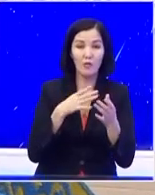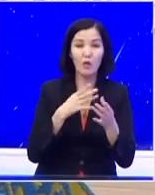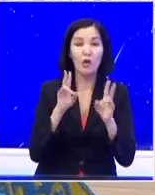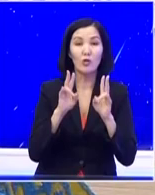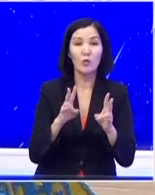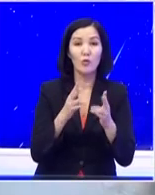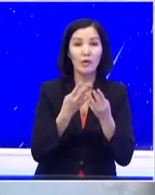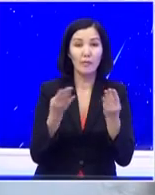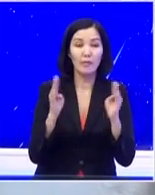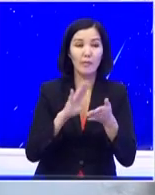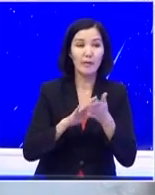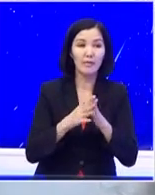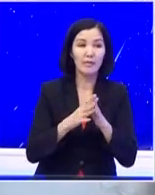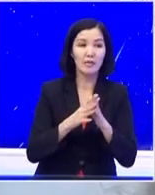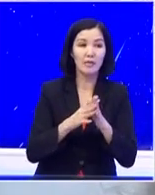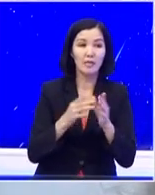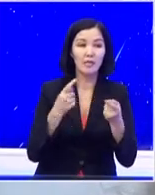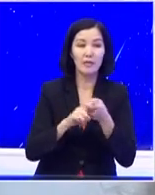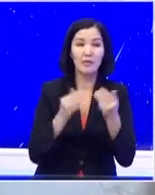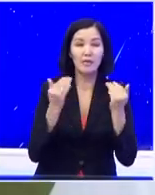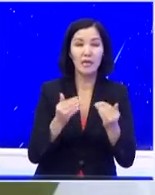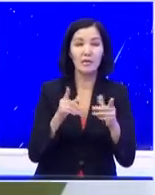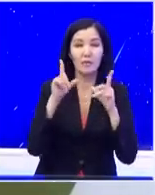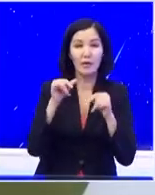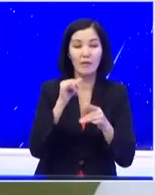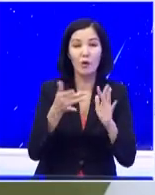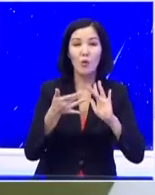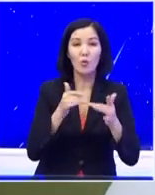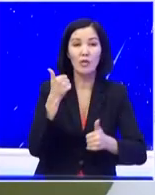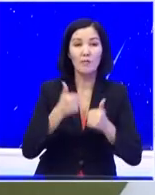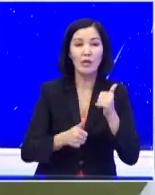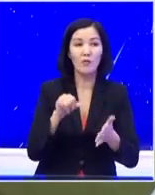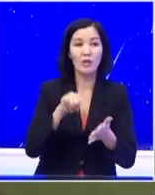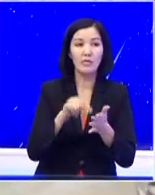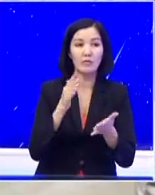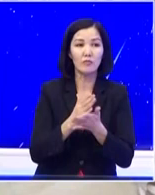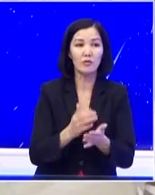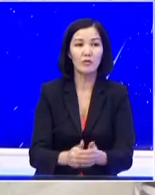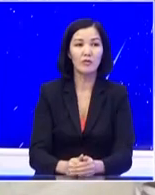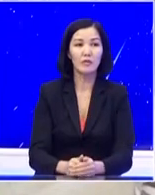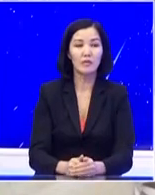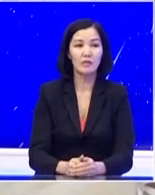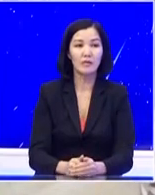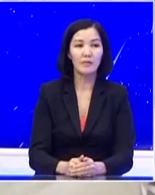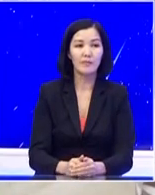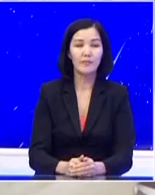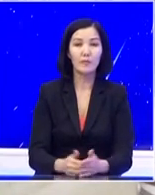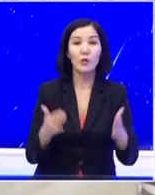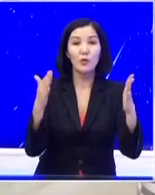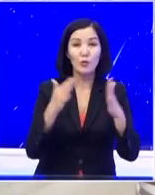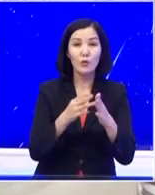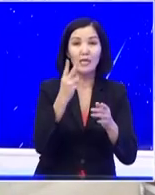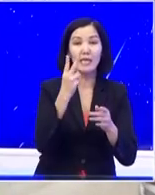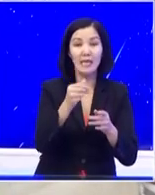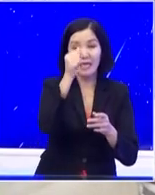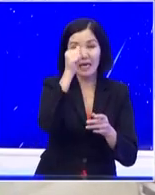Алайда отбасылық жағдаймен бара алмапты. Қазір ұнжу онлайн байқауларға қатысып жүр. Үйде 2 ай